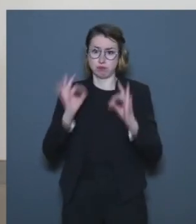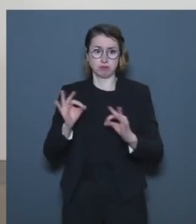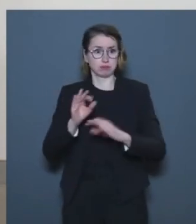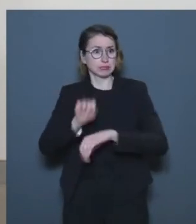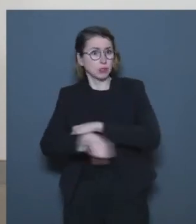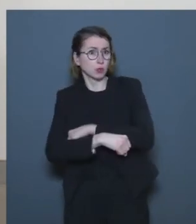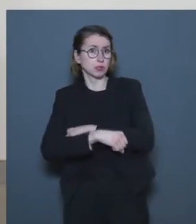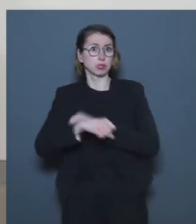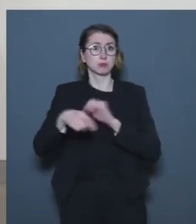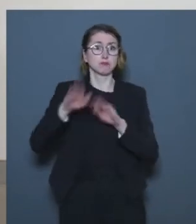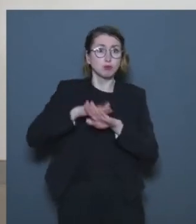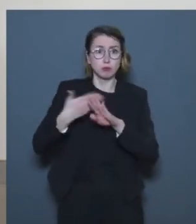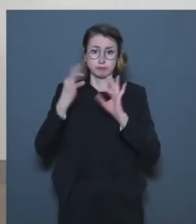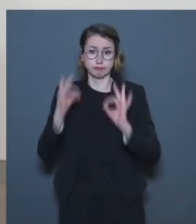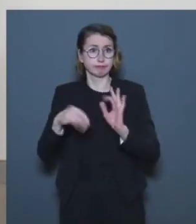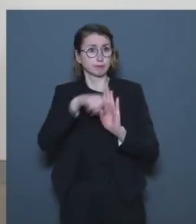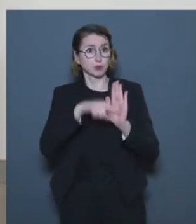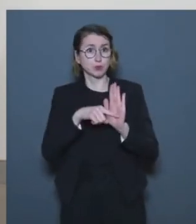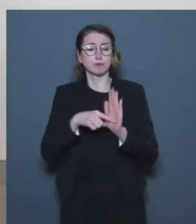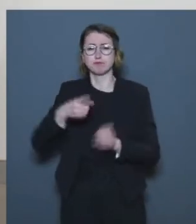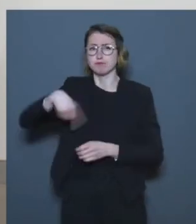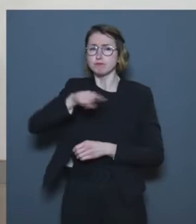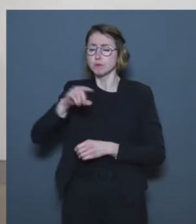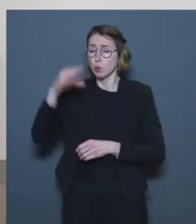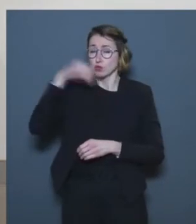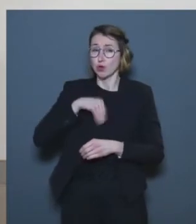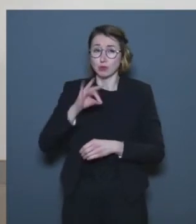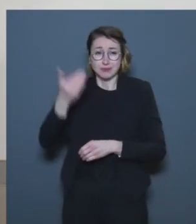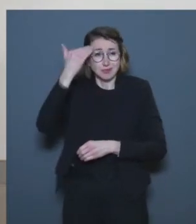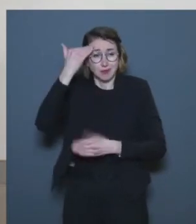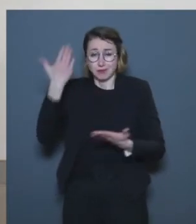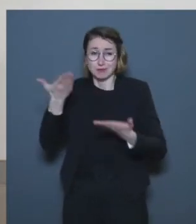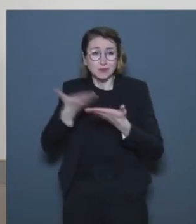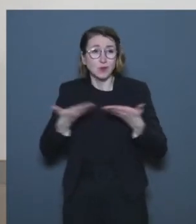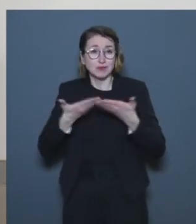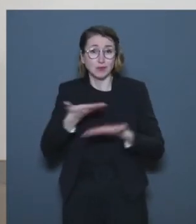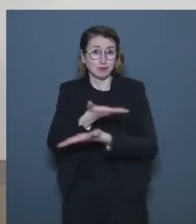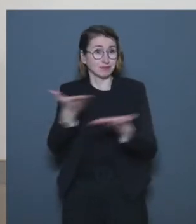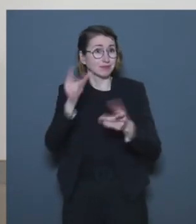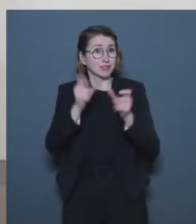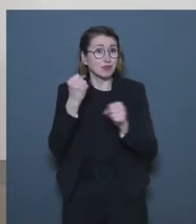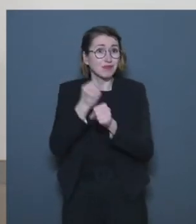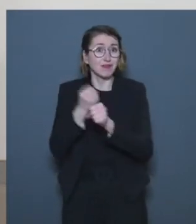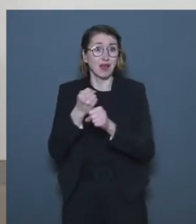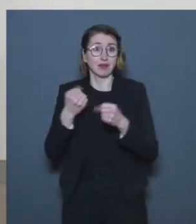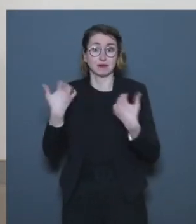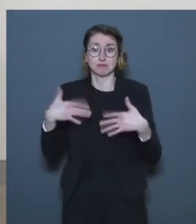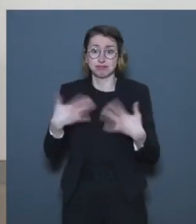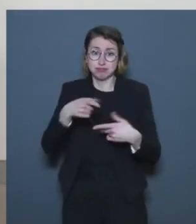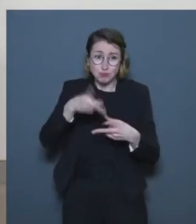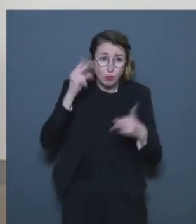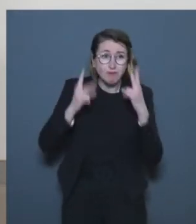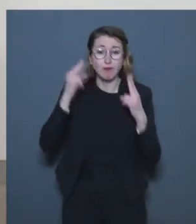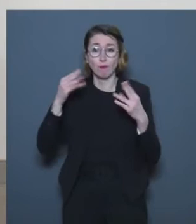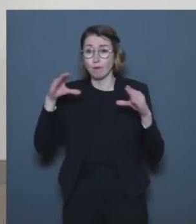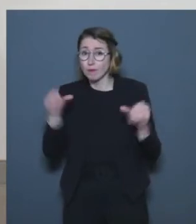à fait conscients que derrière ce groupe de professionnels des métiers de contact non médicaux, il y a